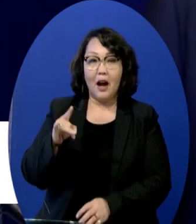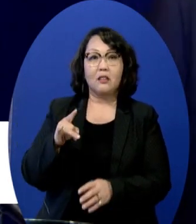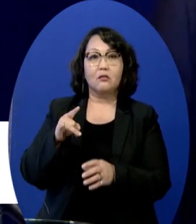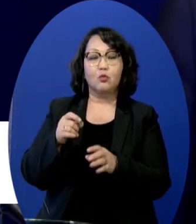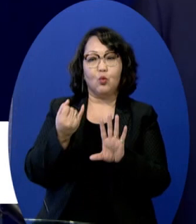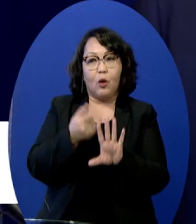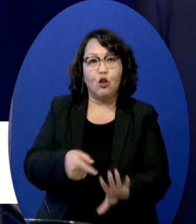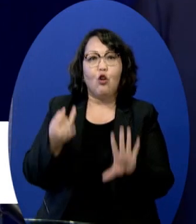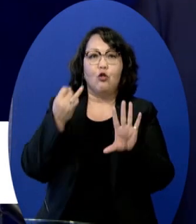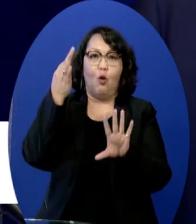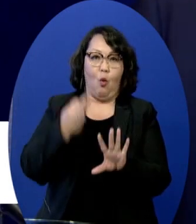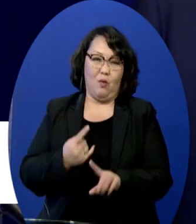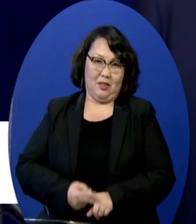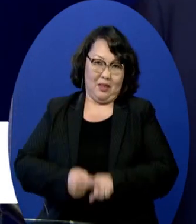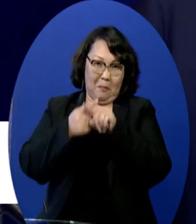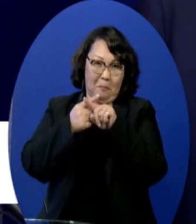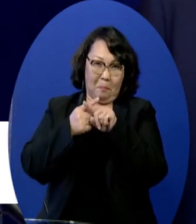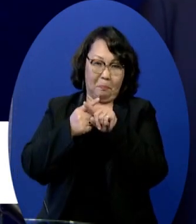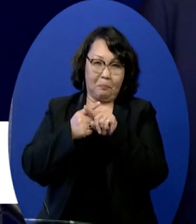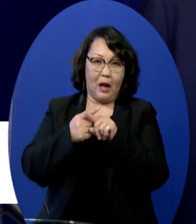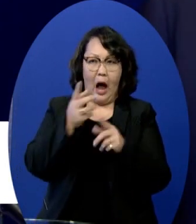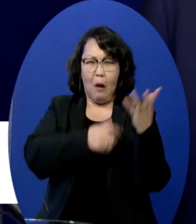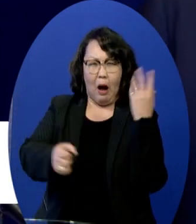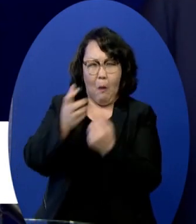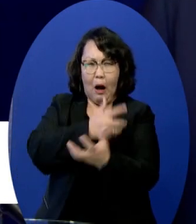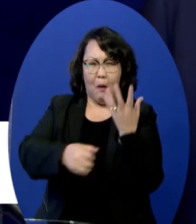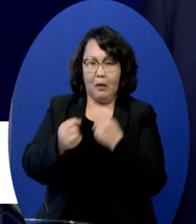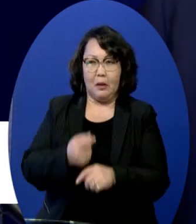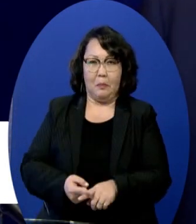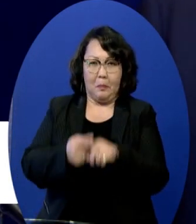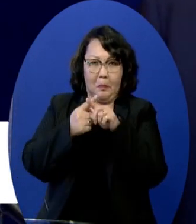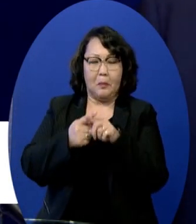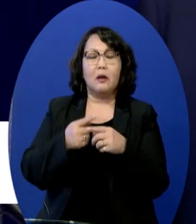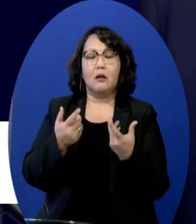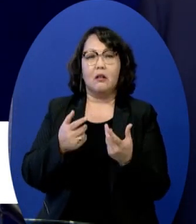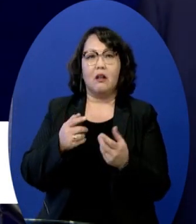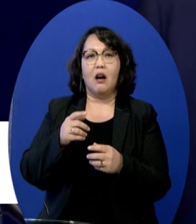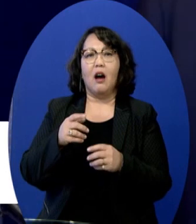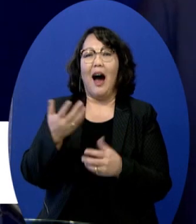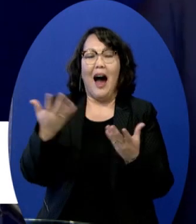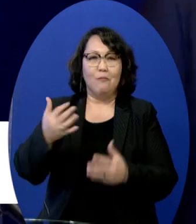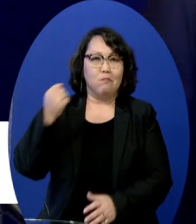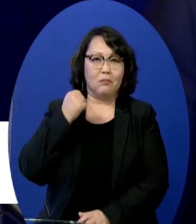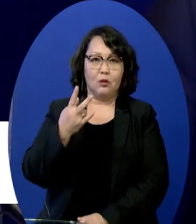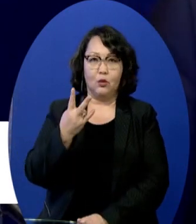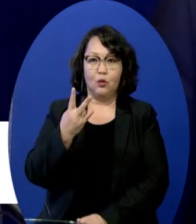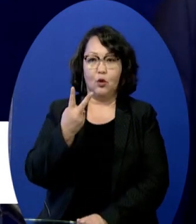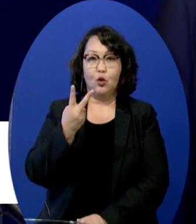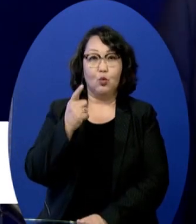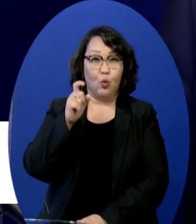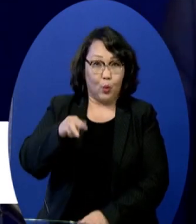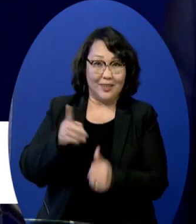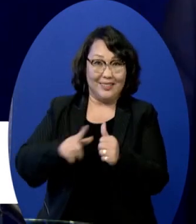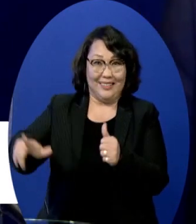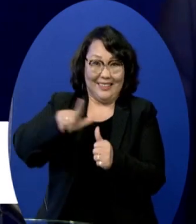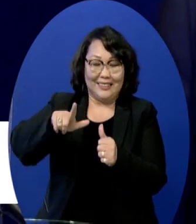6-7% өсөлттэй байна. Хэрэглэгээ өсөж байгаа гэр хороолын амьны орон сууцны нэг хэсэг бол яг харахгүй нүхтэд гарч байгаа. Нүхтэд бүр цахилгааны